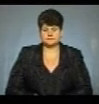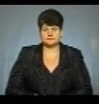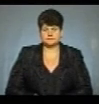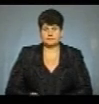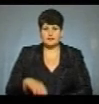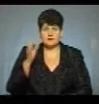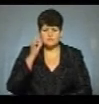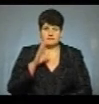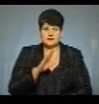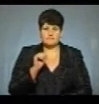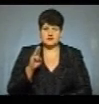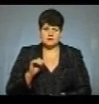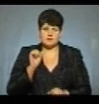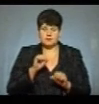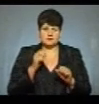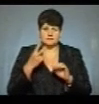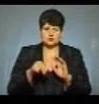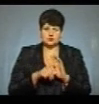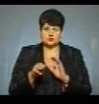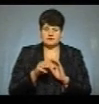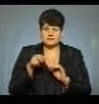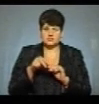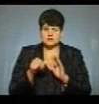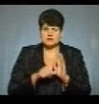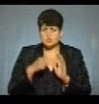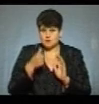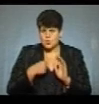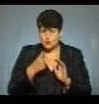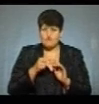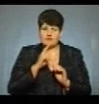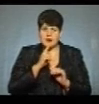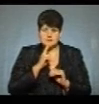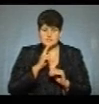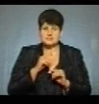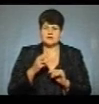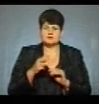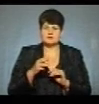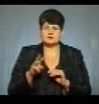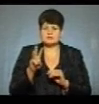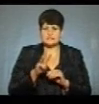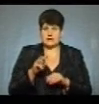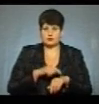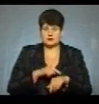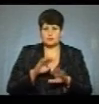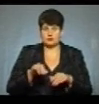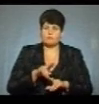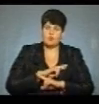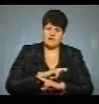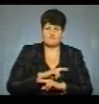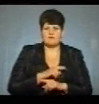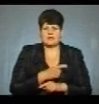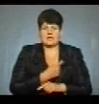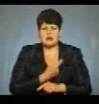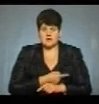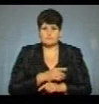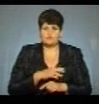Я нагадаю, що Віталія Ващенка побили 26 травня 2016 року у Кременці за 3 години. Потім він помер в лікарні, і він